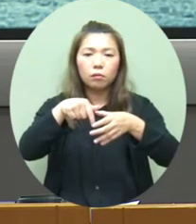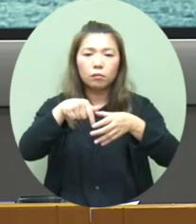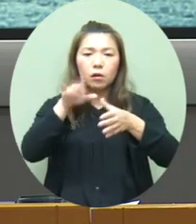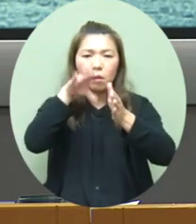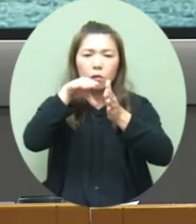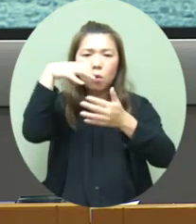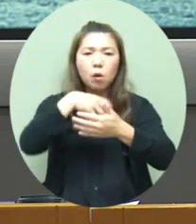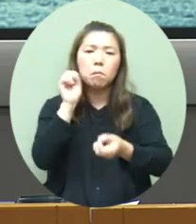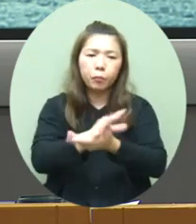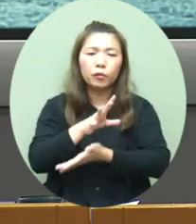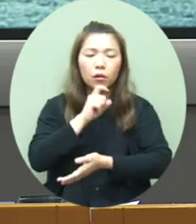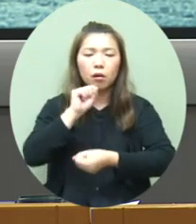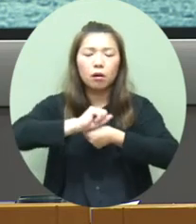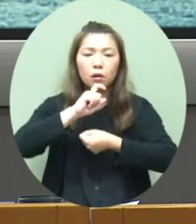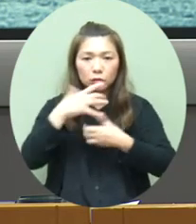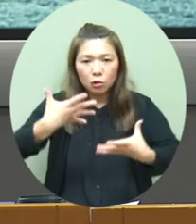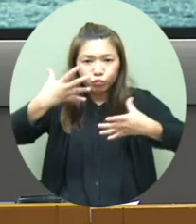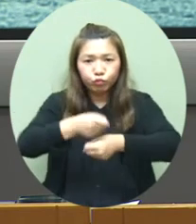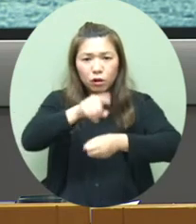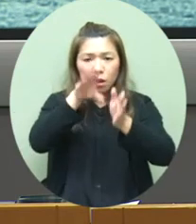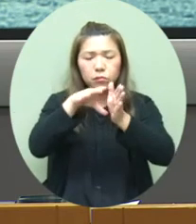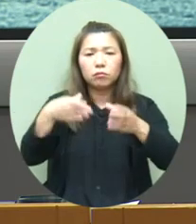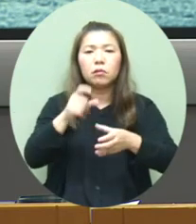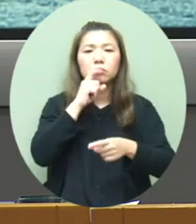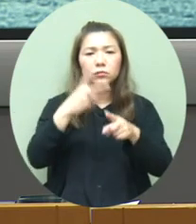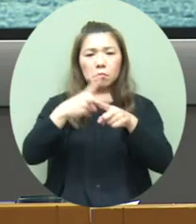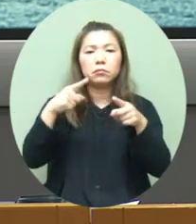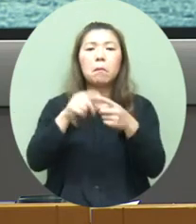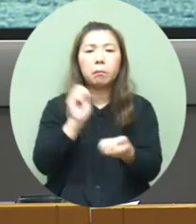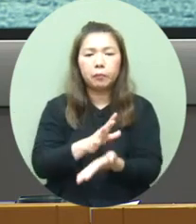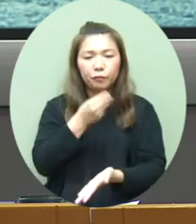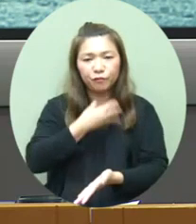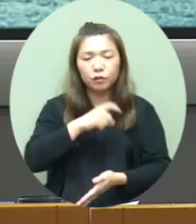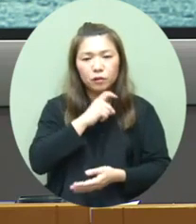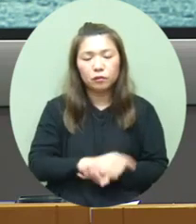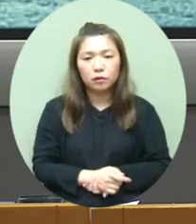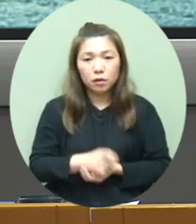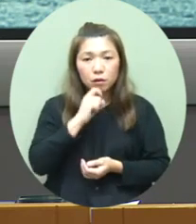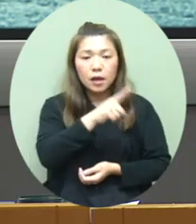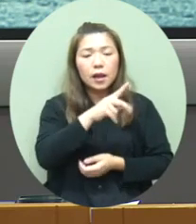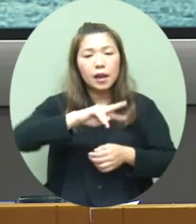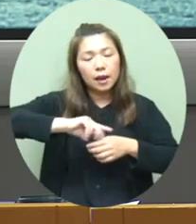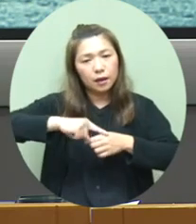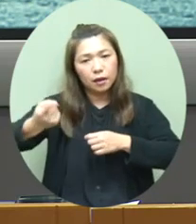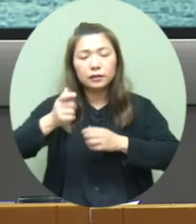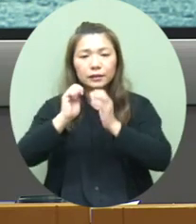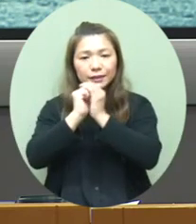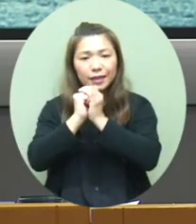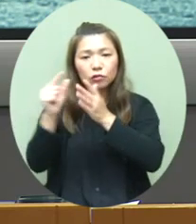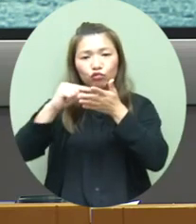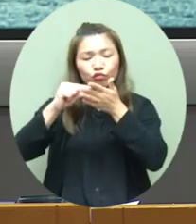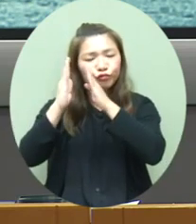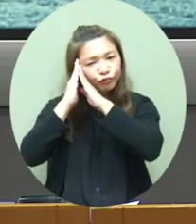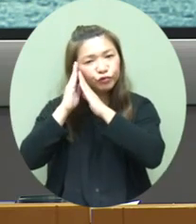個籃球隊嘅。咁而家累積咧就係有12個個案啦。咁另外嗰個聖士提反嗰個宿舍咧，就